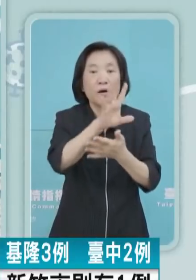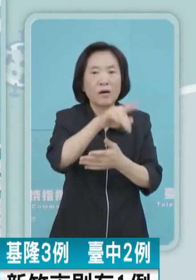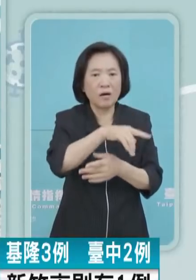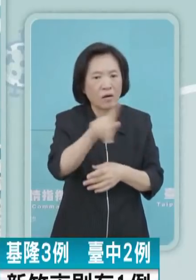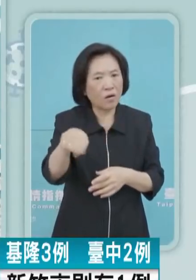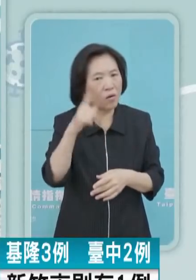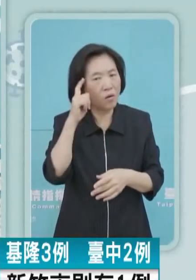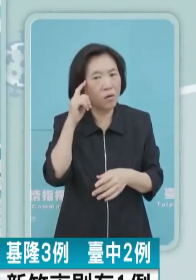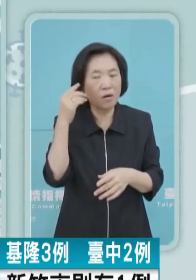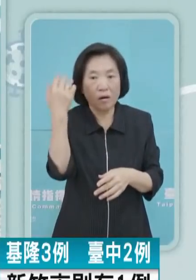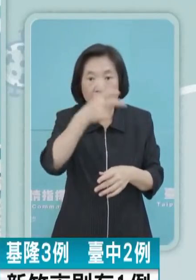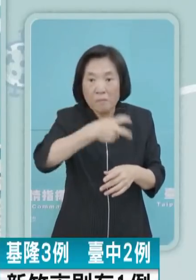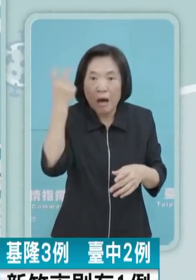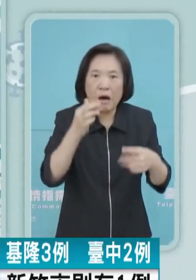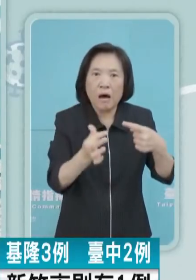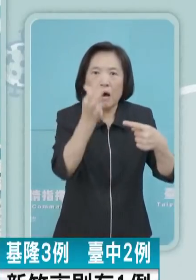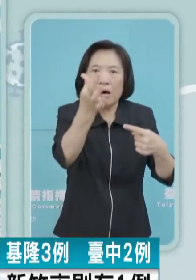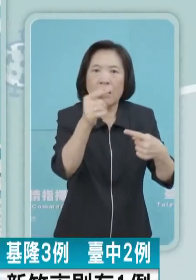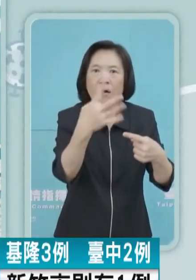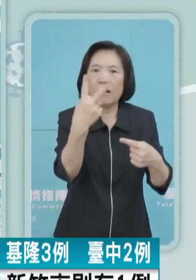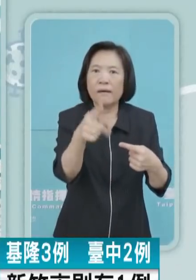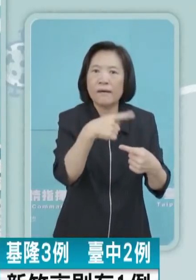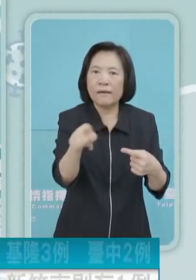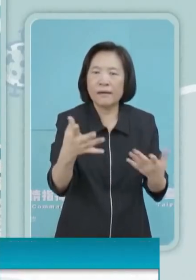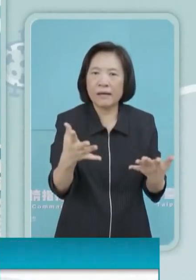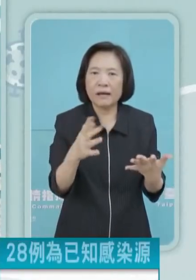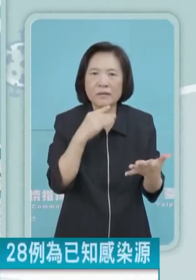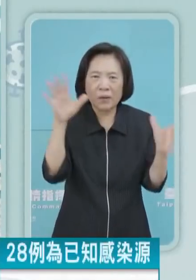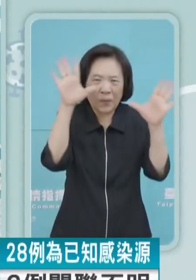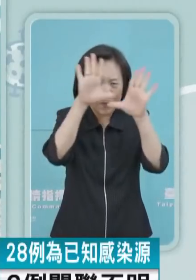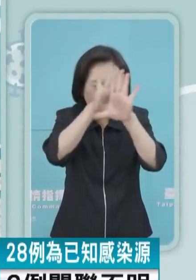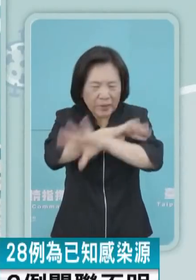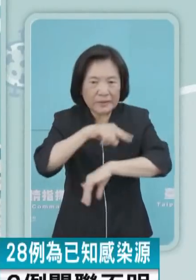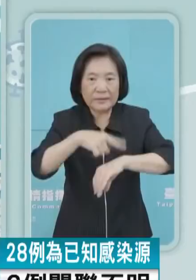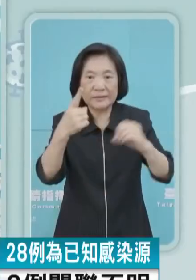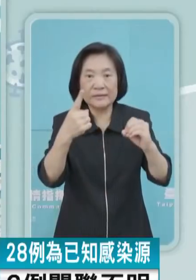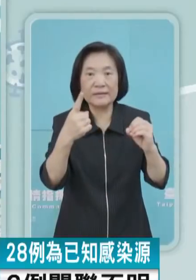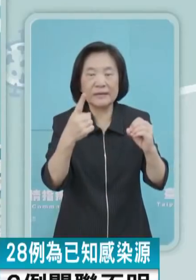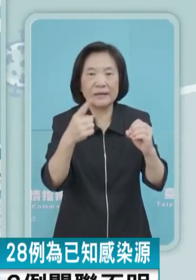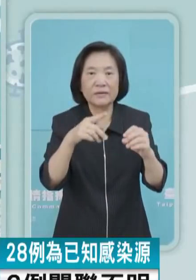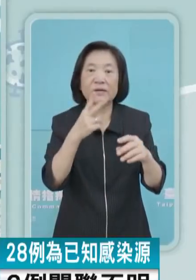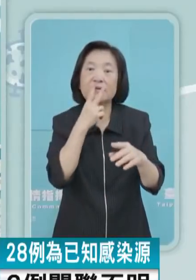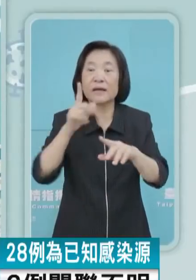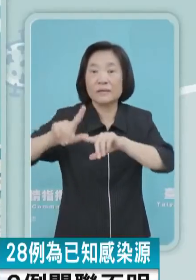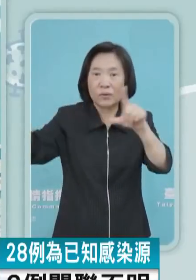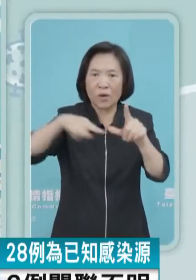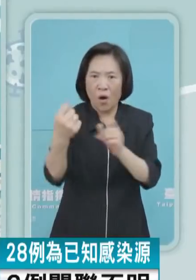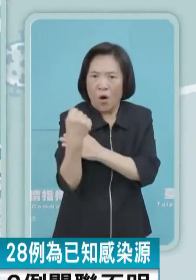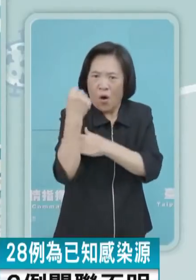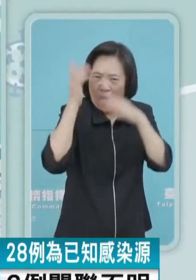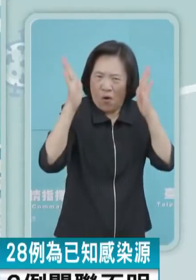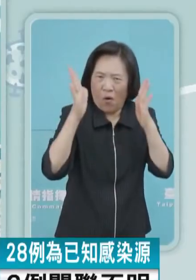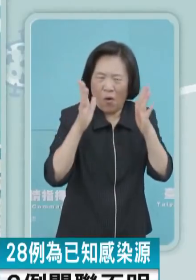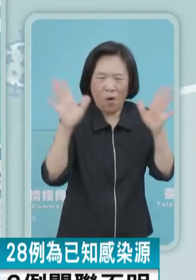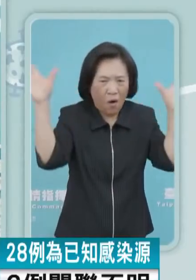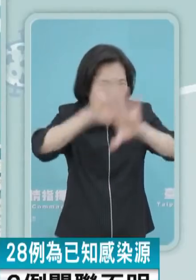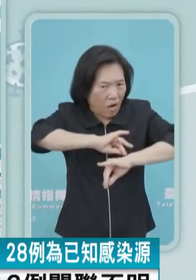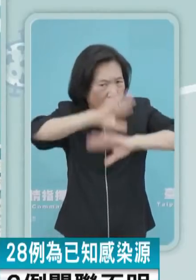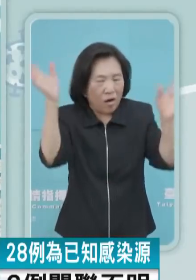个还做出2个 case， 可是到半夜1点的时候，因为他们亚东业实在太认真了，彻